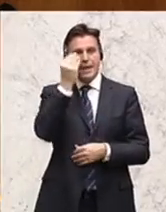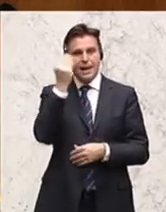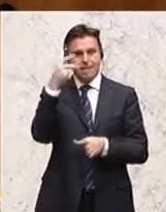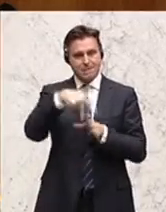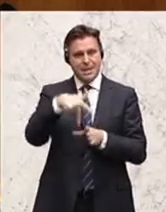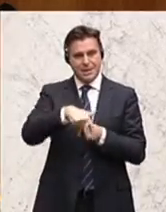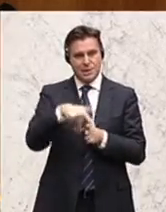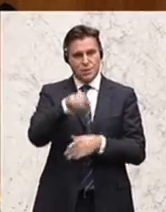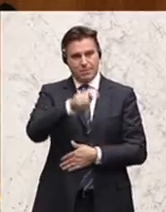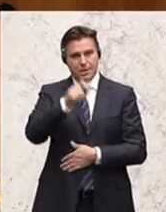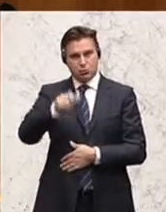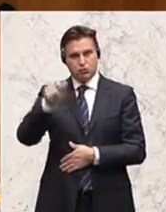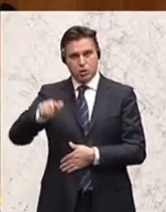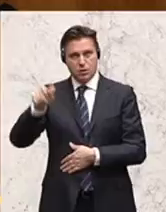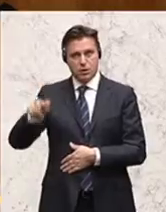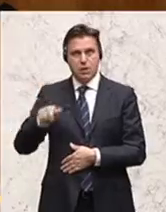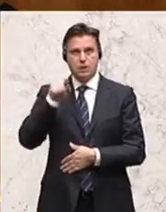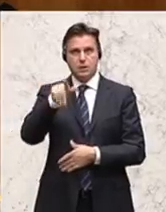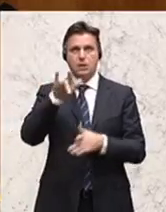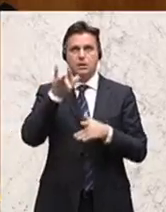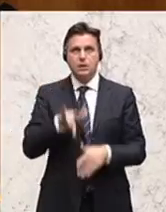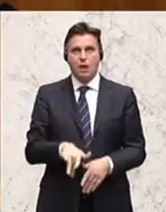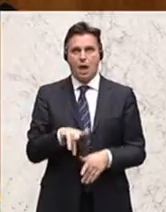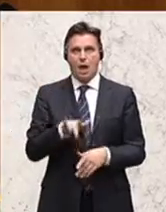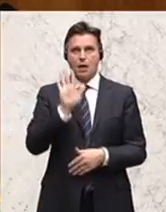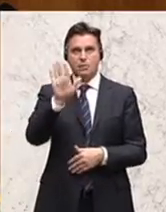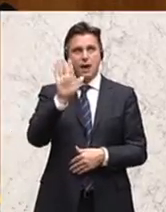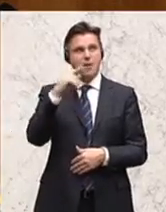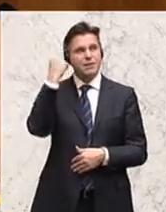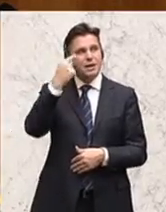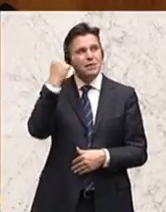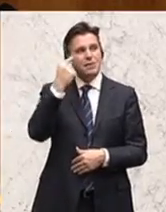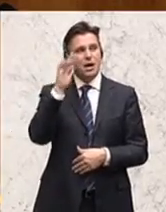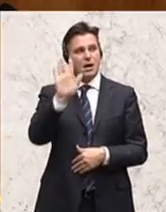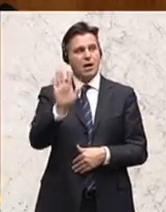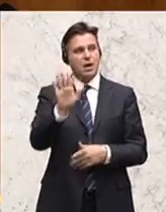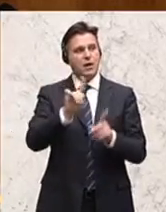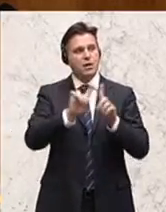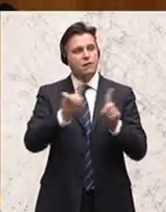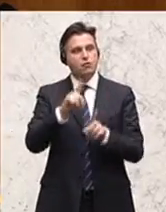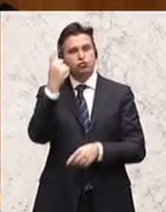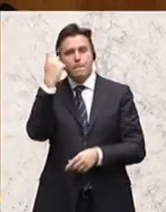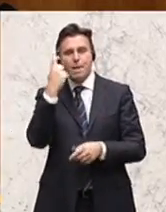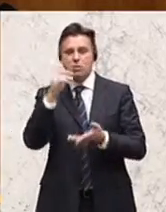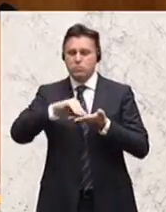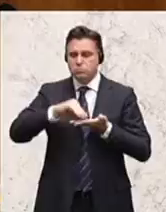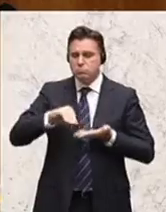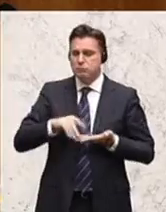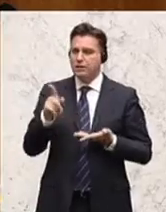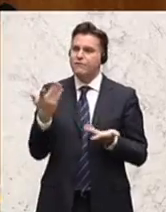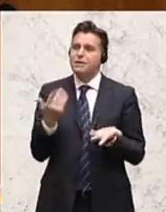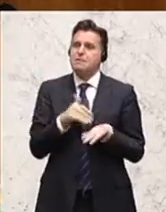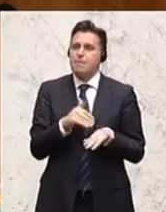Lernbehinderungen, die ihre Gedanken, ihre Meinungen, ihre Ansichten, was ihr Anliegen